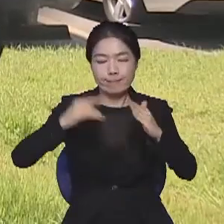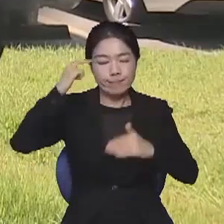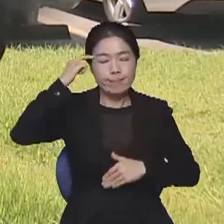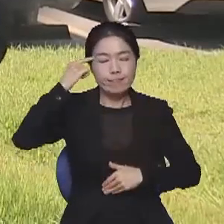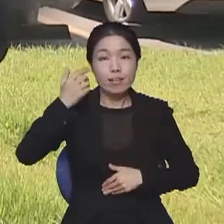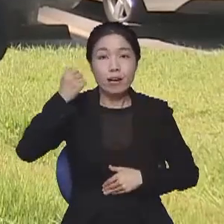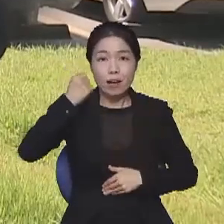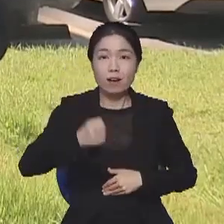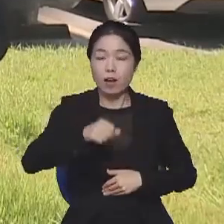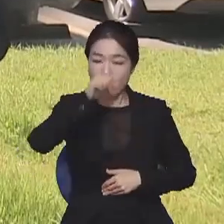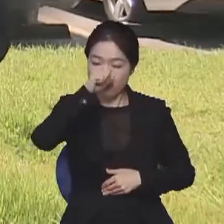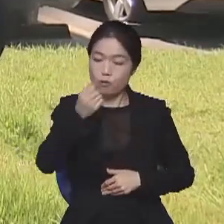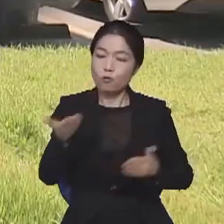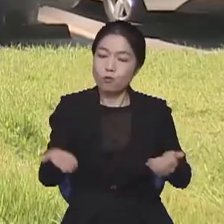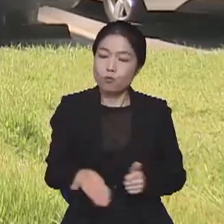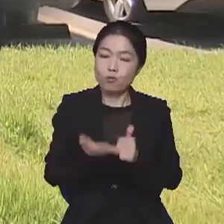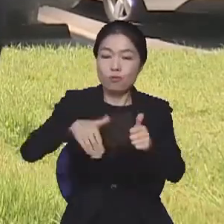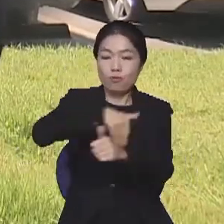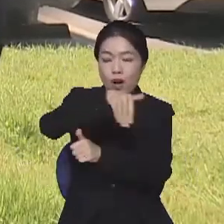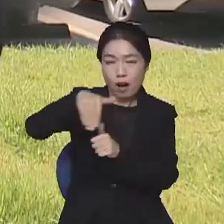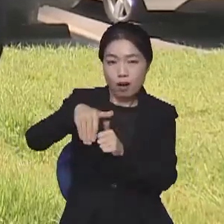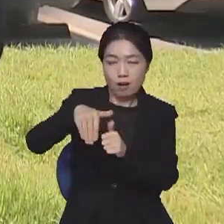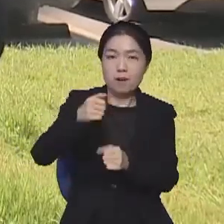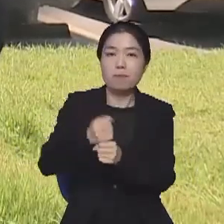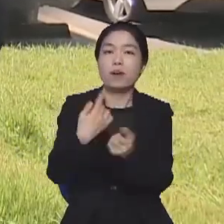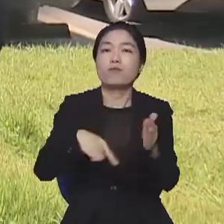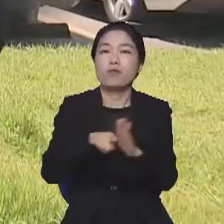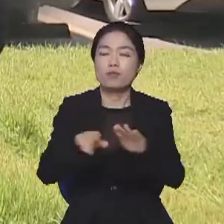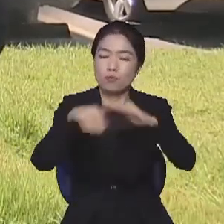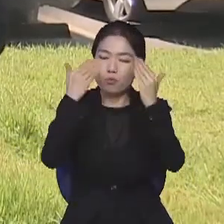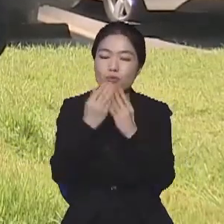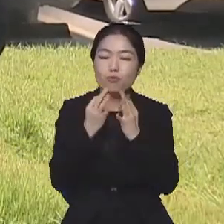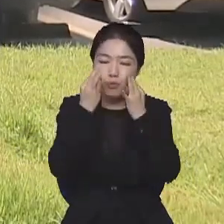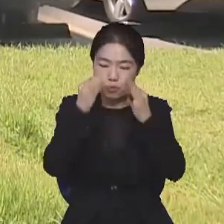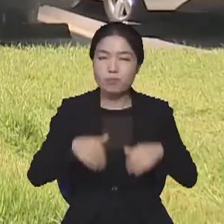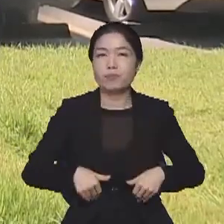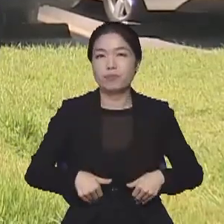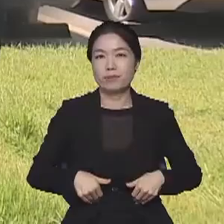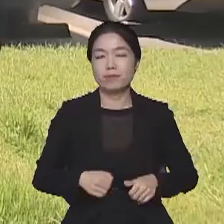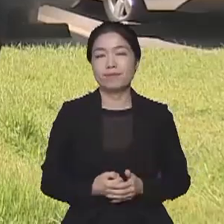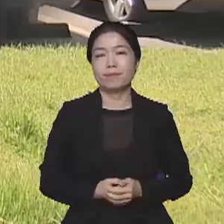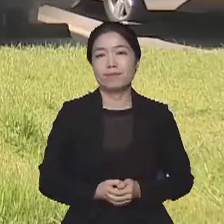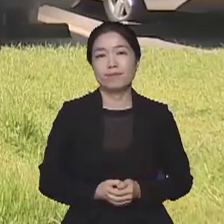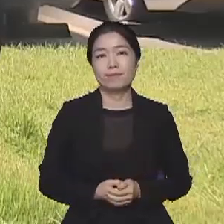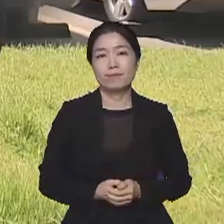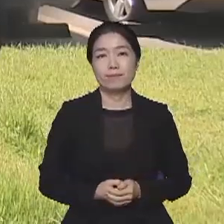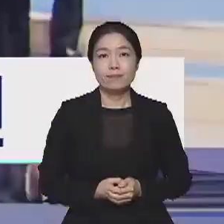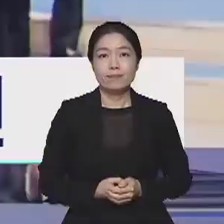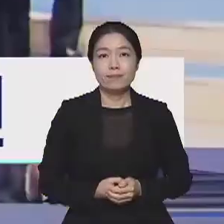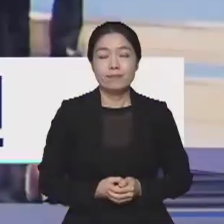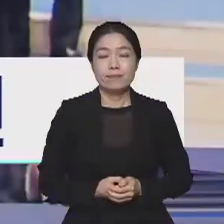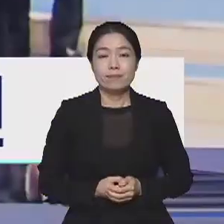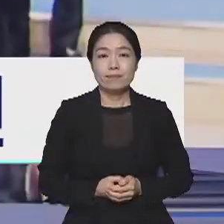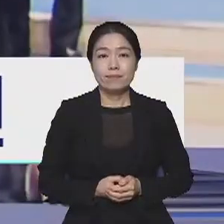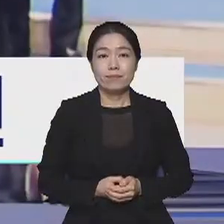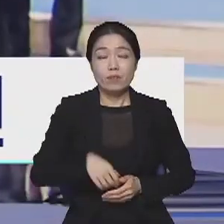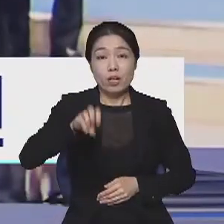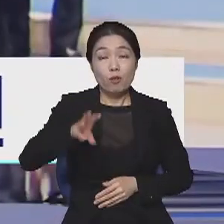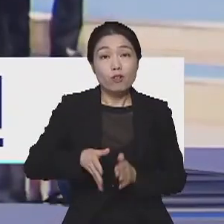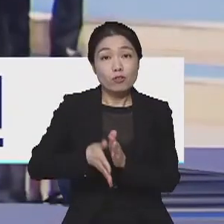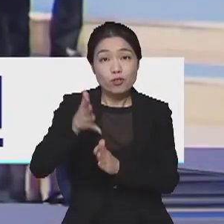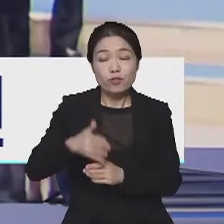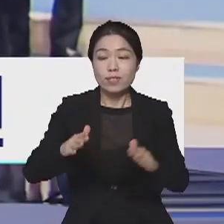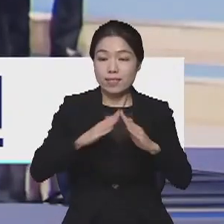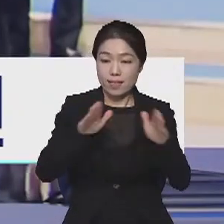좋은 보육 환경을 만들기 위한 우리 모두의 노력이 필요하다는 지적입니다. KBC 박승현입니다.